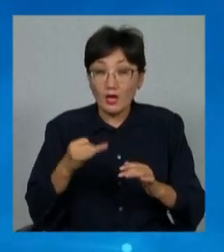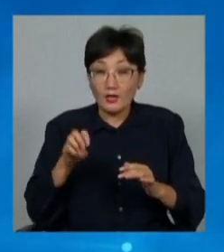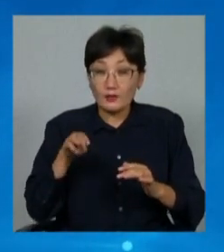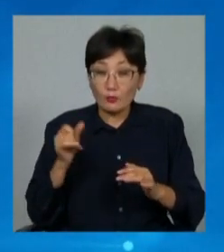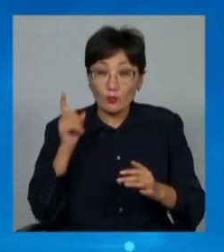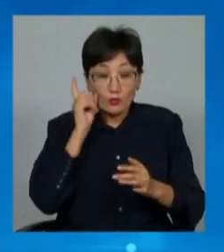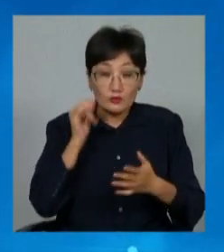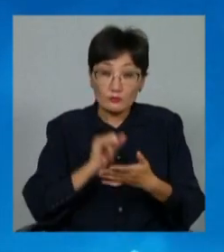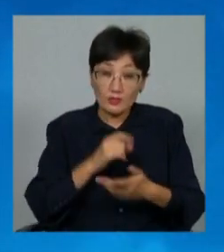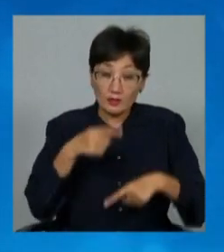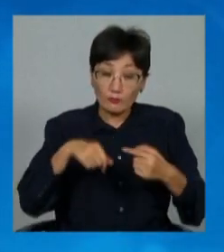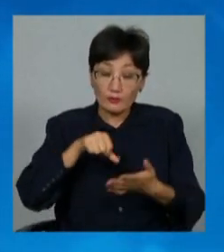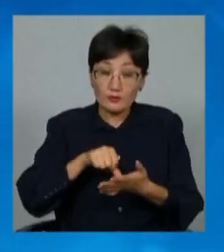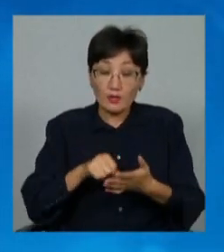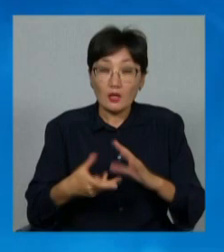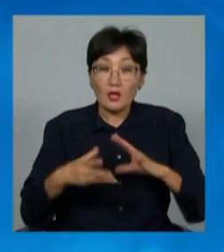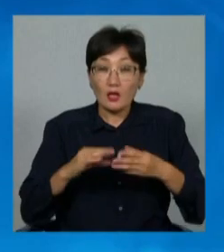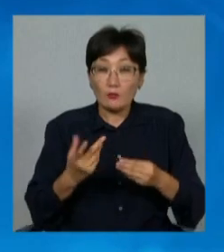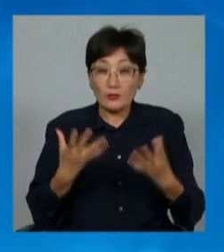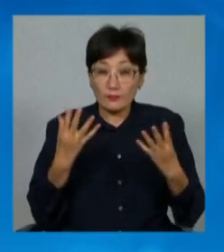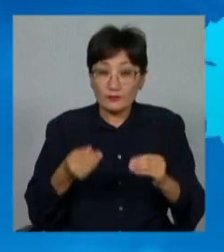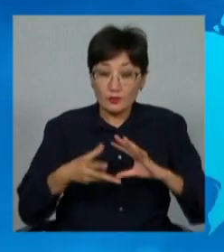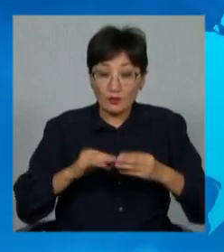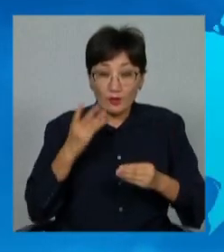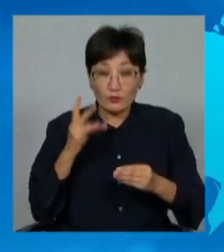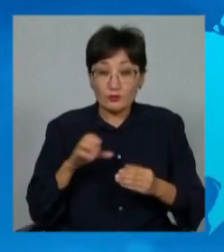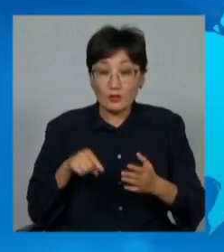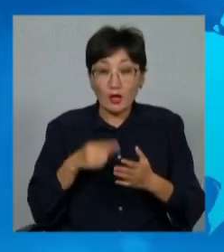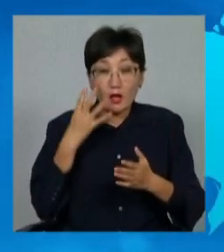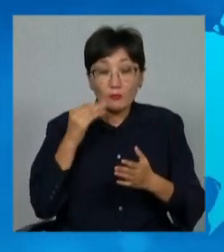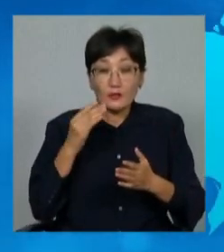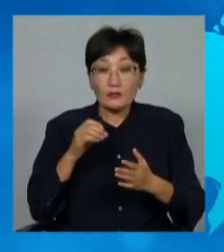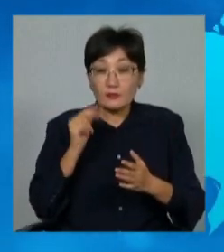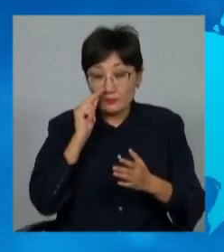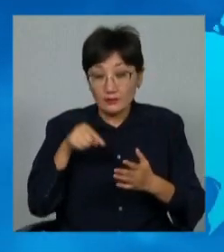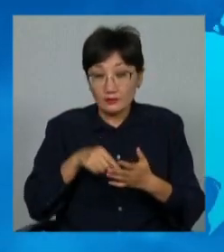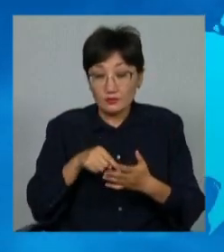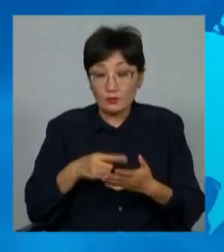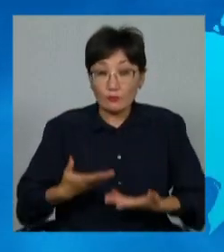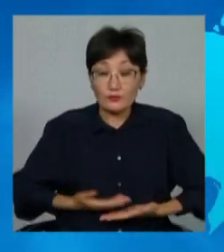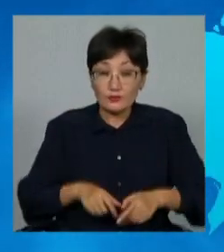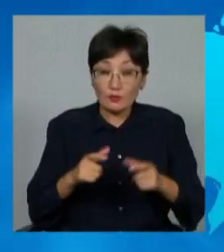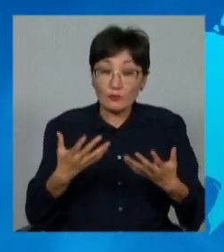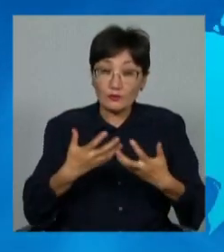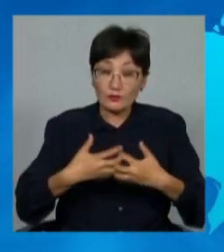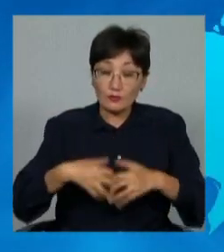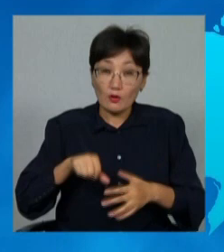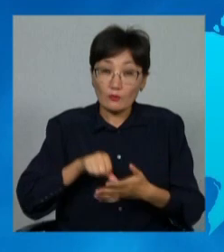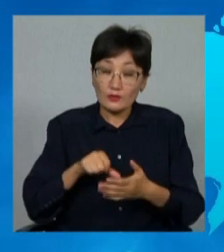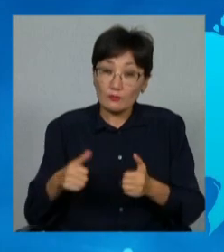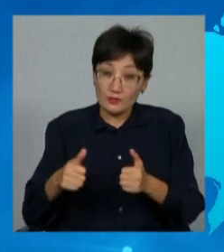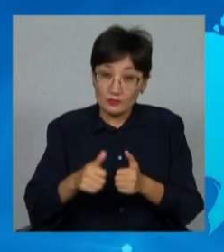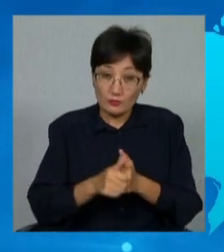қатысқан. Алғашқы 5 күннің қорытындысы бойынша Нұр-Сұлтан, Алматы, Шымкент қалаларының тұрғындары санаққа қатысуда көш бастап